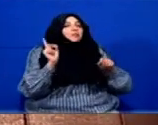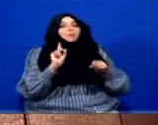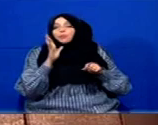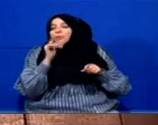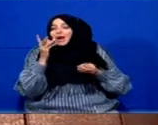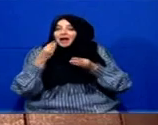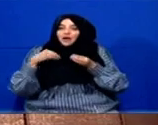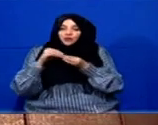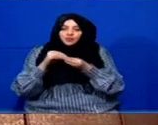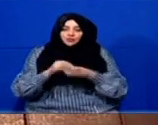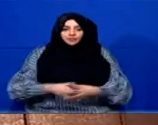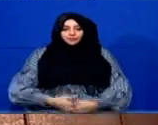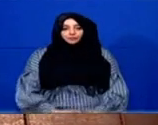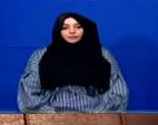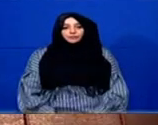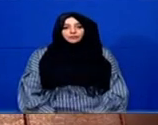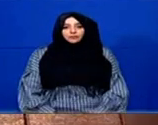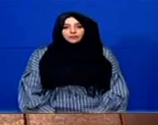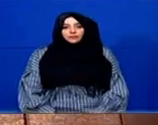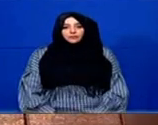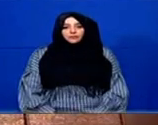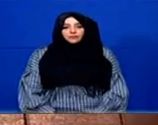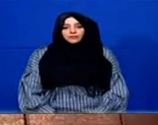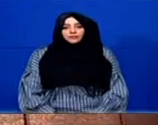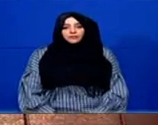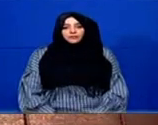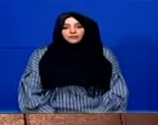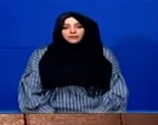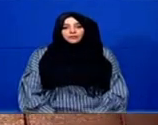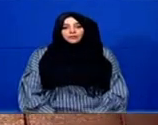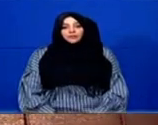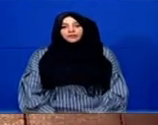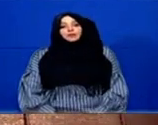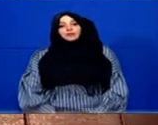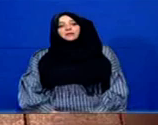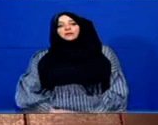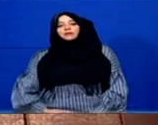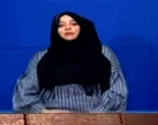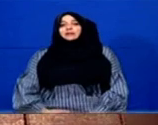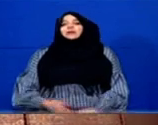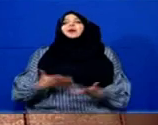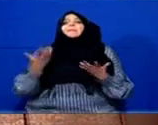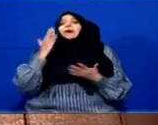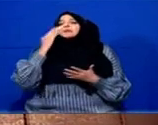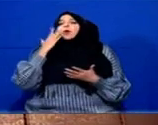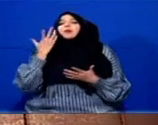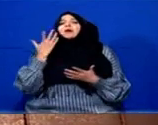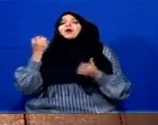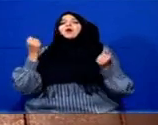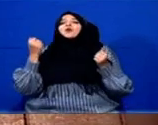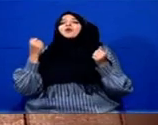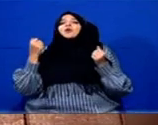يملك مبلغ 100 مليون سنتيم وقد حال عليها الحول نصاب الزكاه كما قلنا فيما سبق